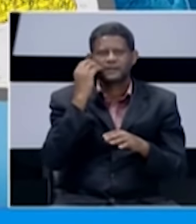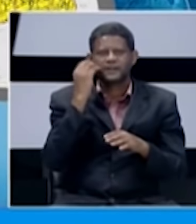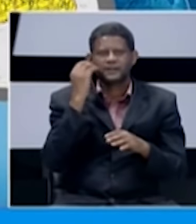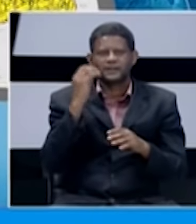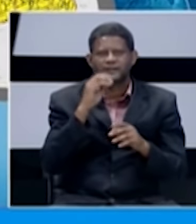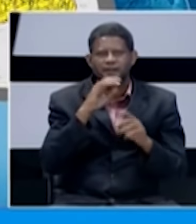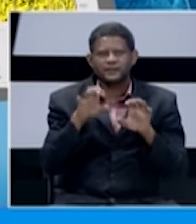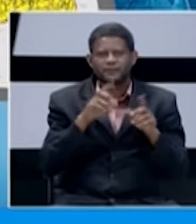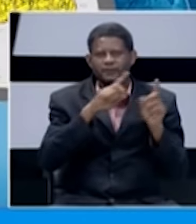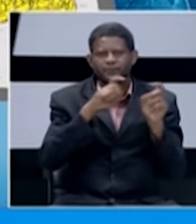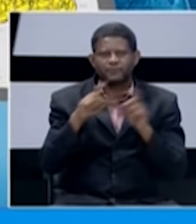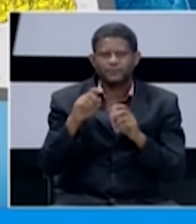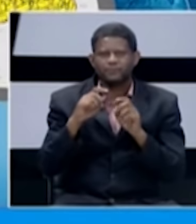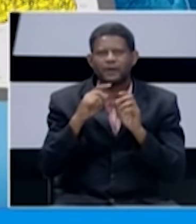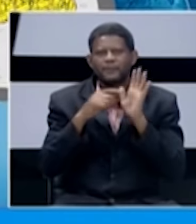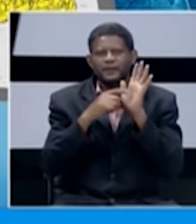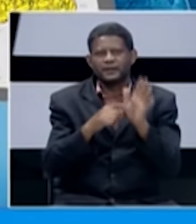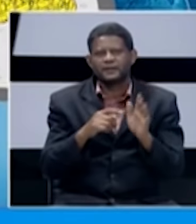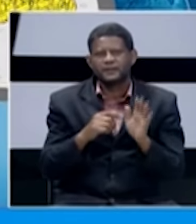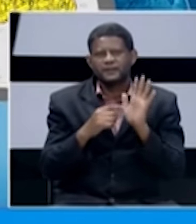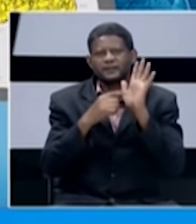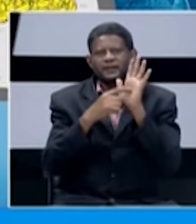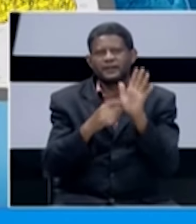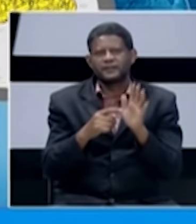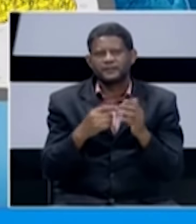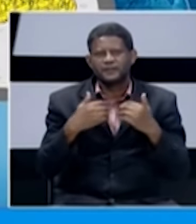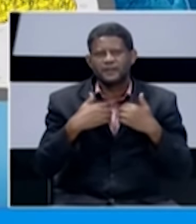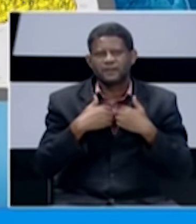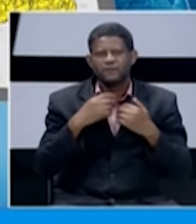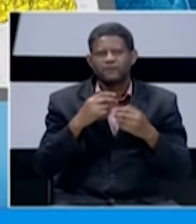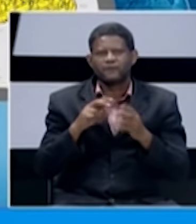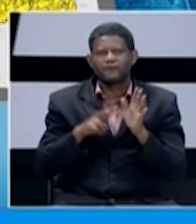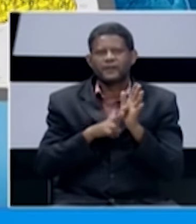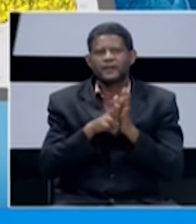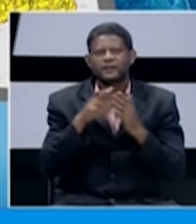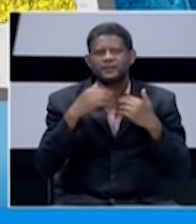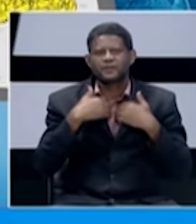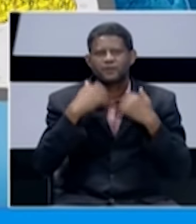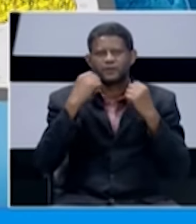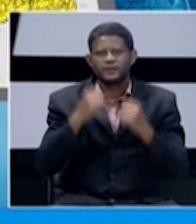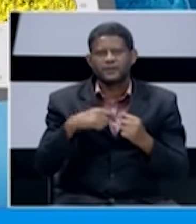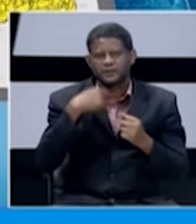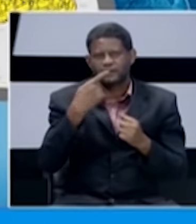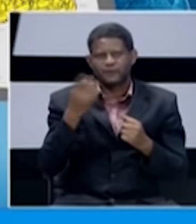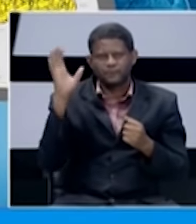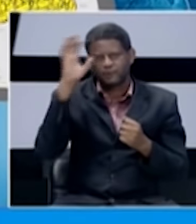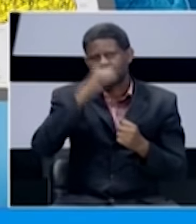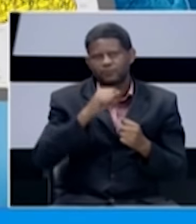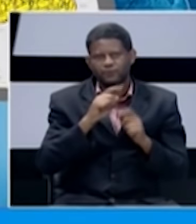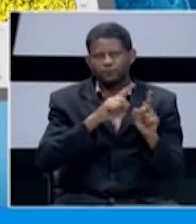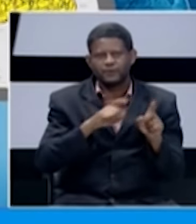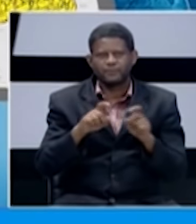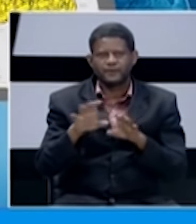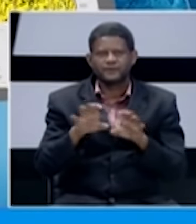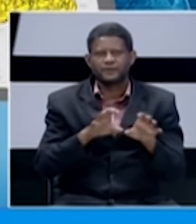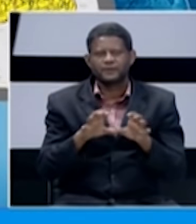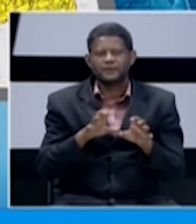ብዝተገበረ ፈተሻ ምልክታትን ተቐላዓይነትን ሃልይዎም ቫይረስ ኮሮና ክህልዎም ይኽእል ተባሂሉ ተገሚቶም ምርመራ